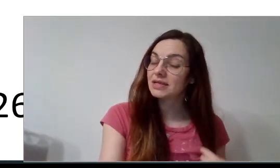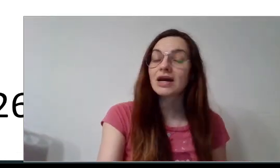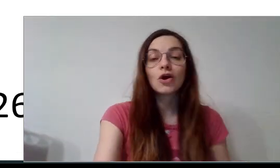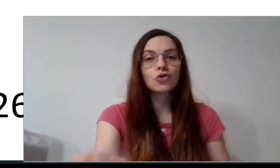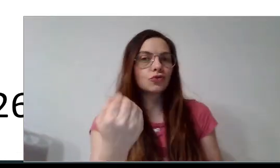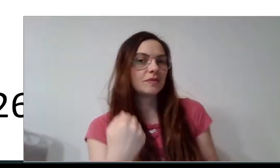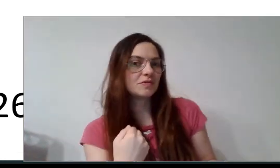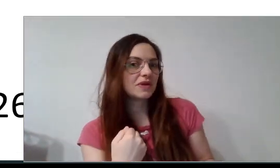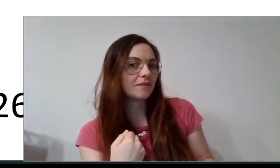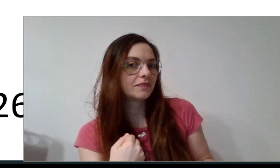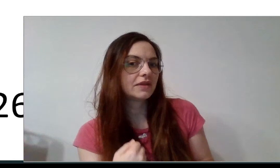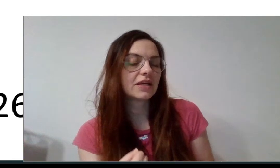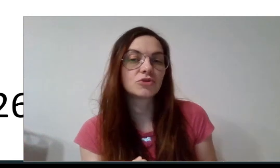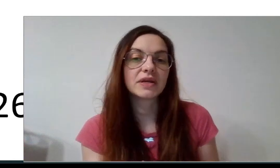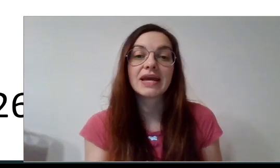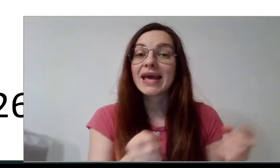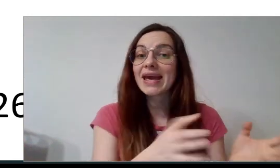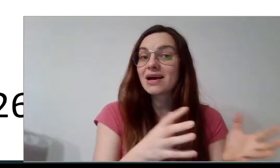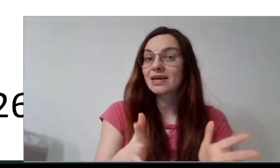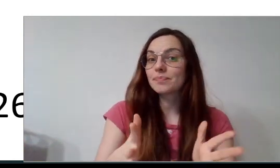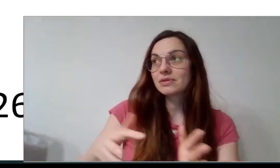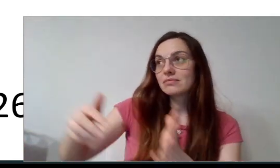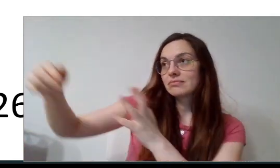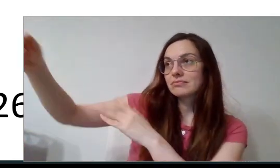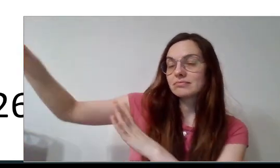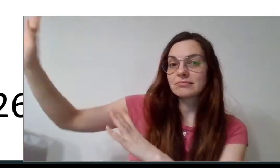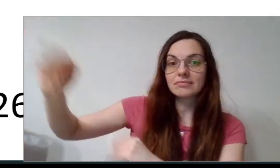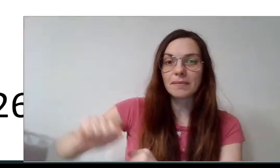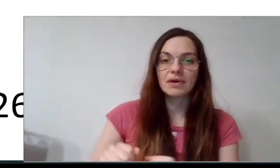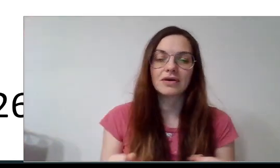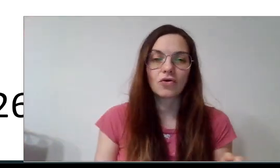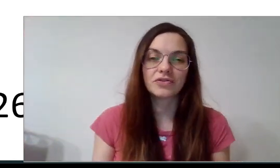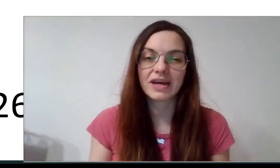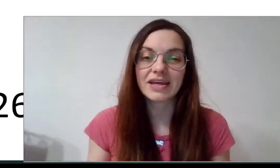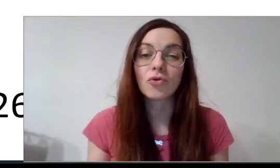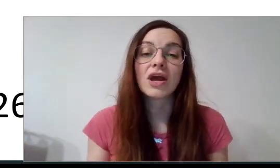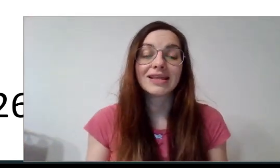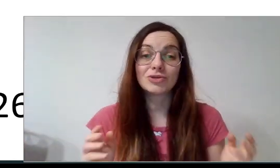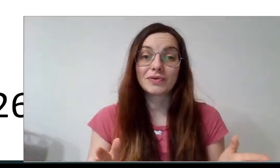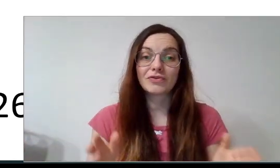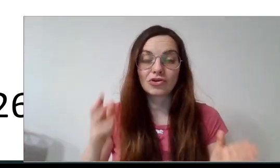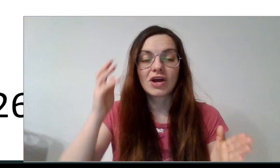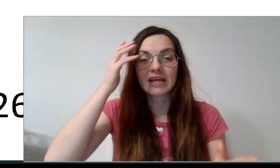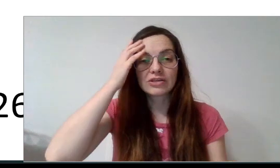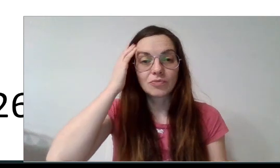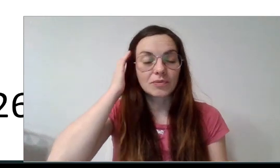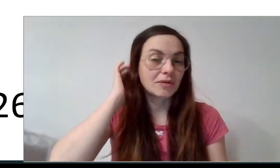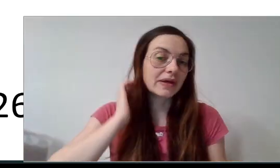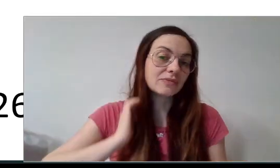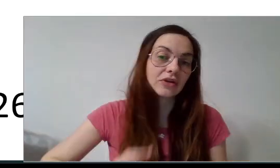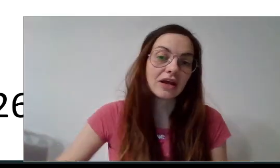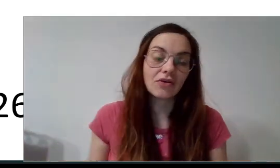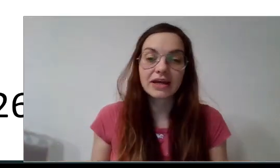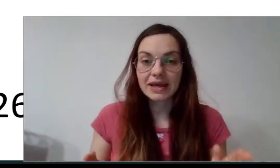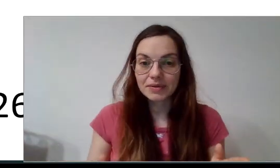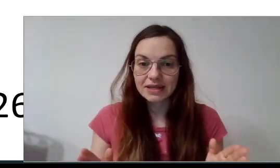gebe dir, du gibst mir. Ti daješ meni. Er gibt im, on daje njemu. Znači, prvo što isto moramo da pazimo